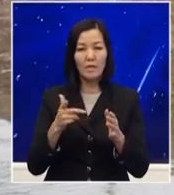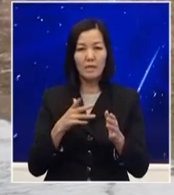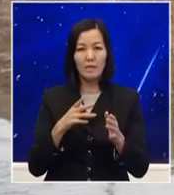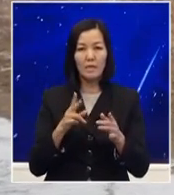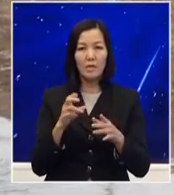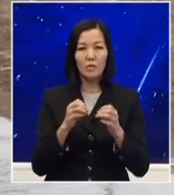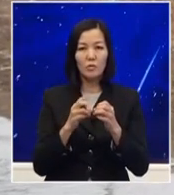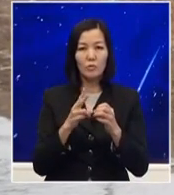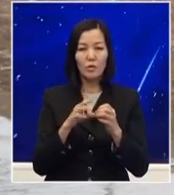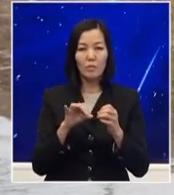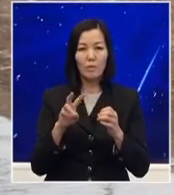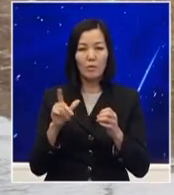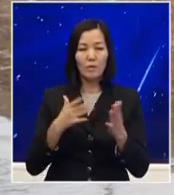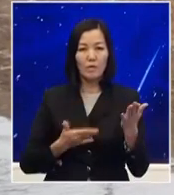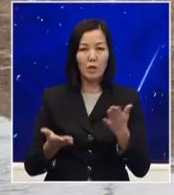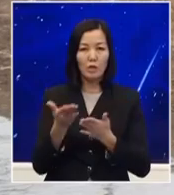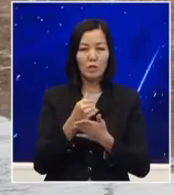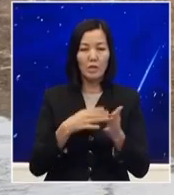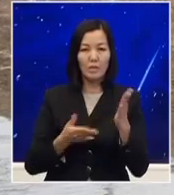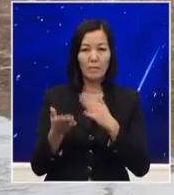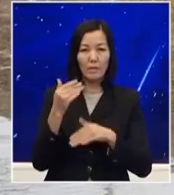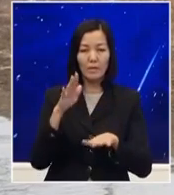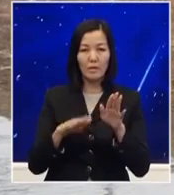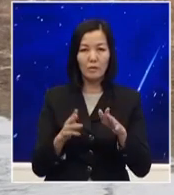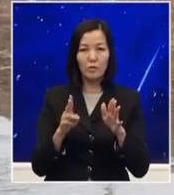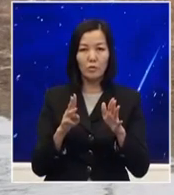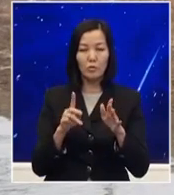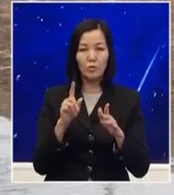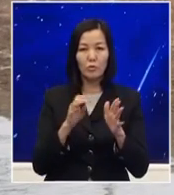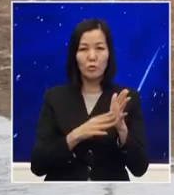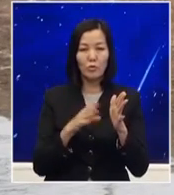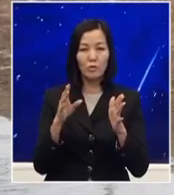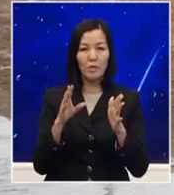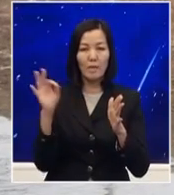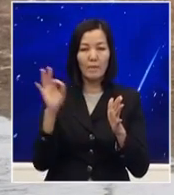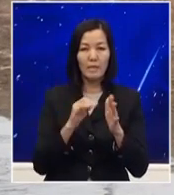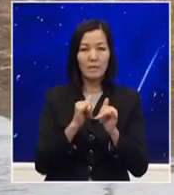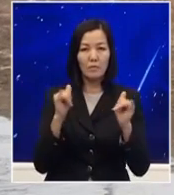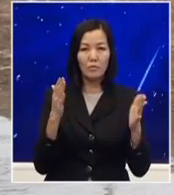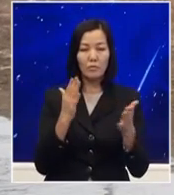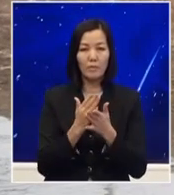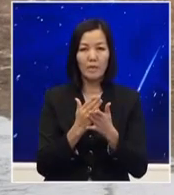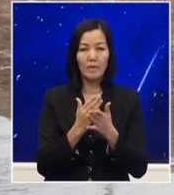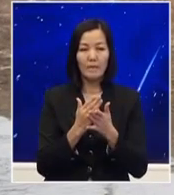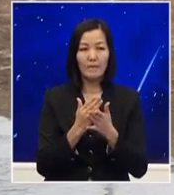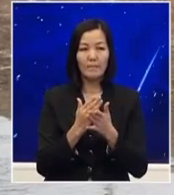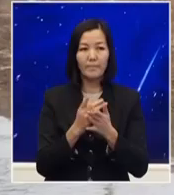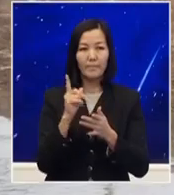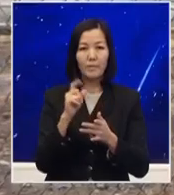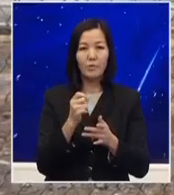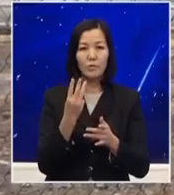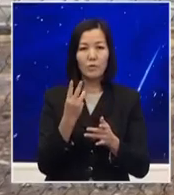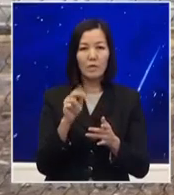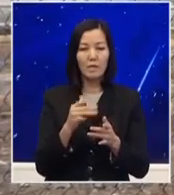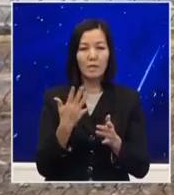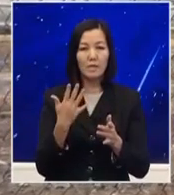712 миллион теңгеге өнім алынды. Былтырғы жылмен салыстырғанда 109%-ға өсім бар. Индекс көлемі 102.8.